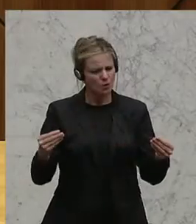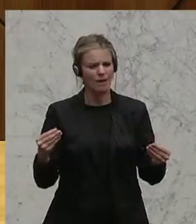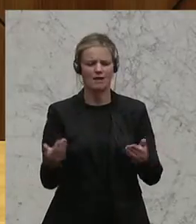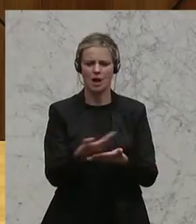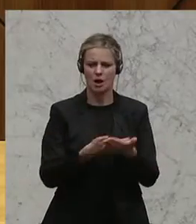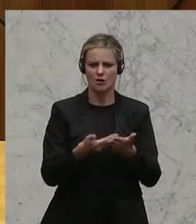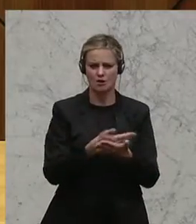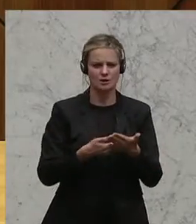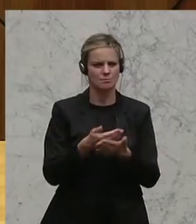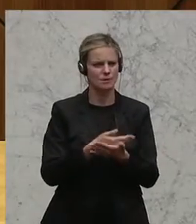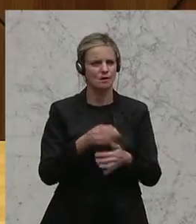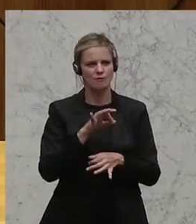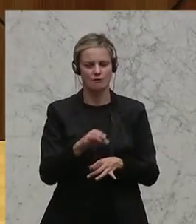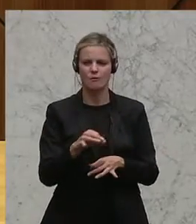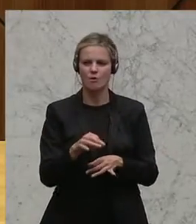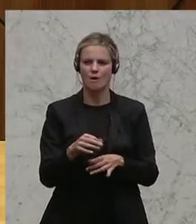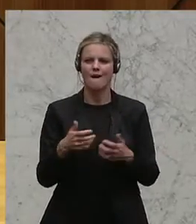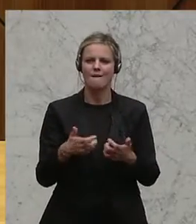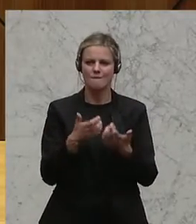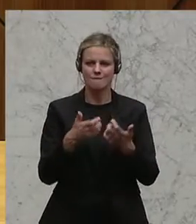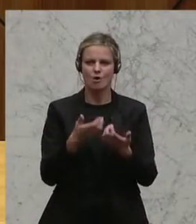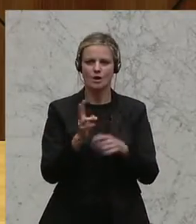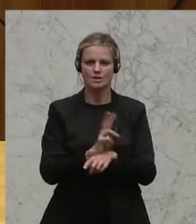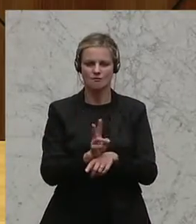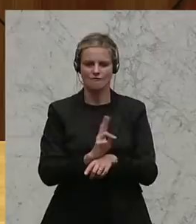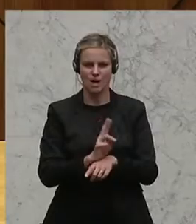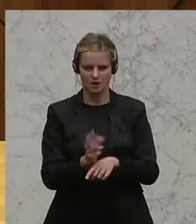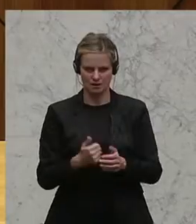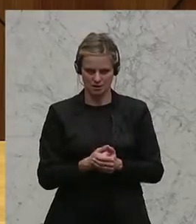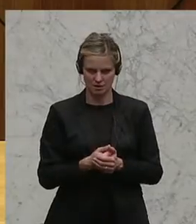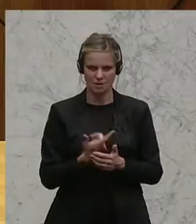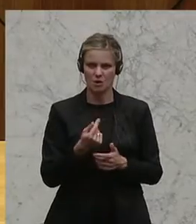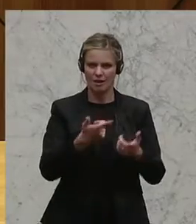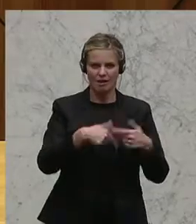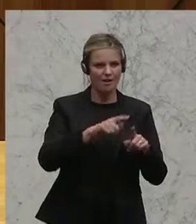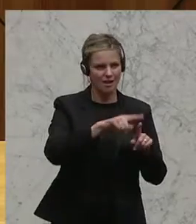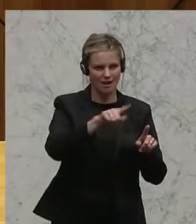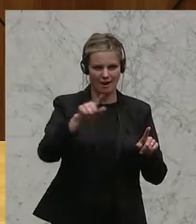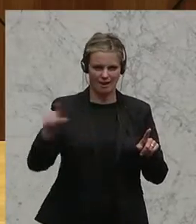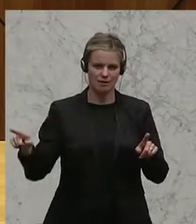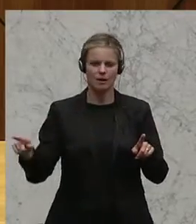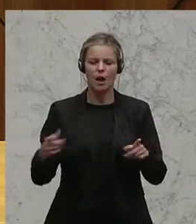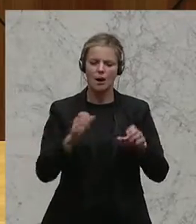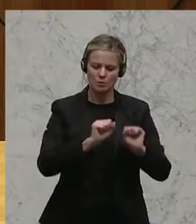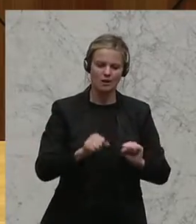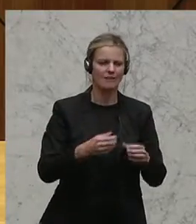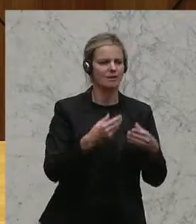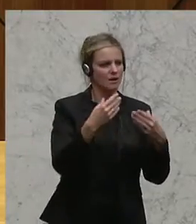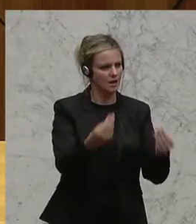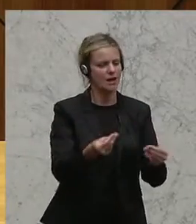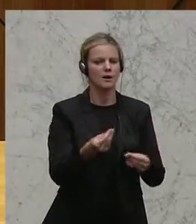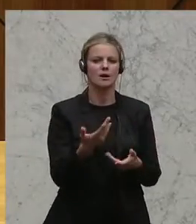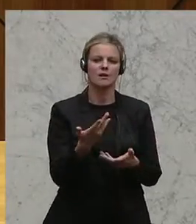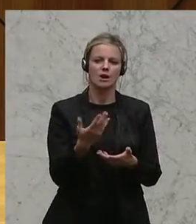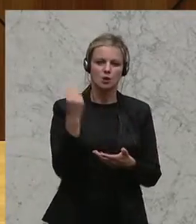für Forstwirtinnen oder Forstwartinnen und Forstwarte. Wir geben den Ländern die Möglichkeit, die Schulsprengel zu flexibilisieren.